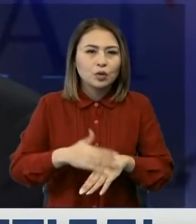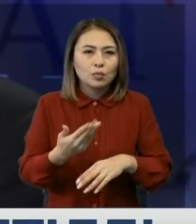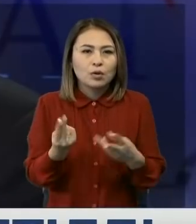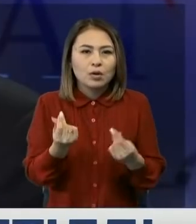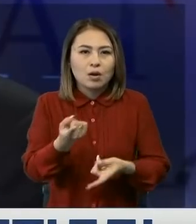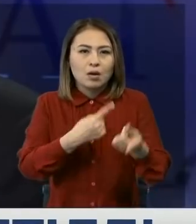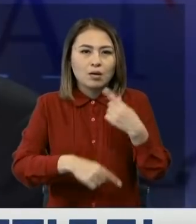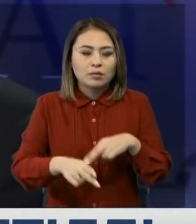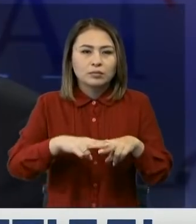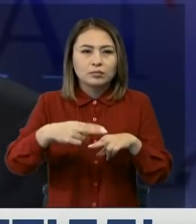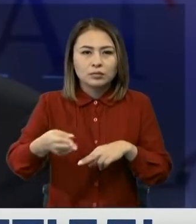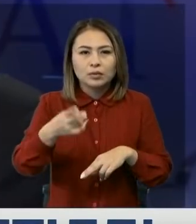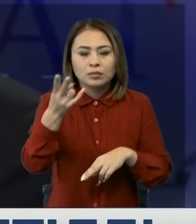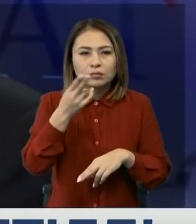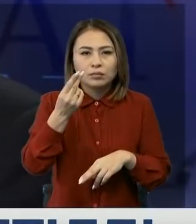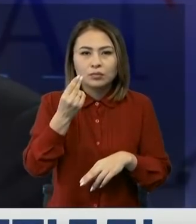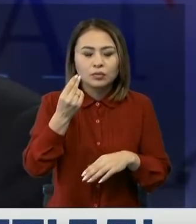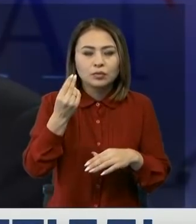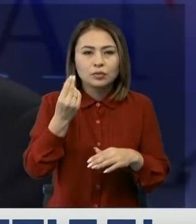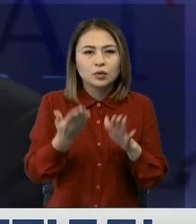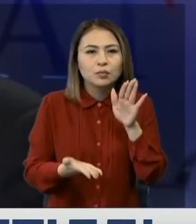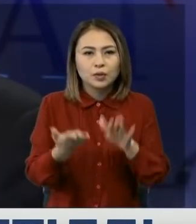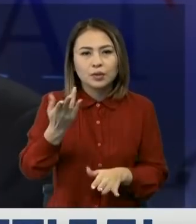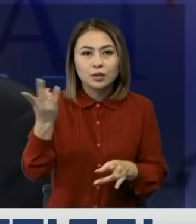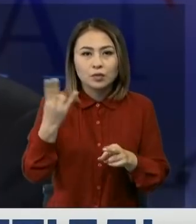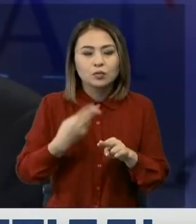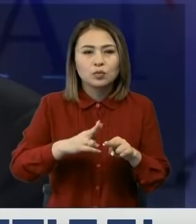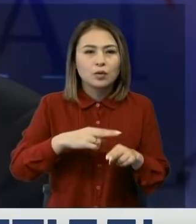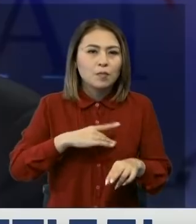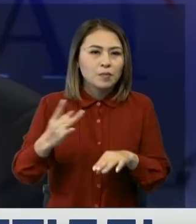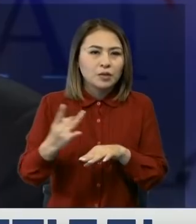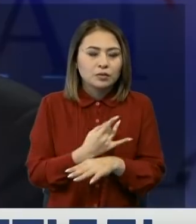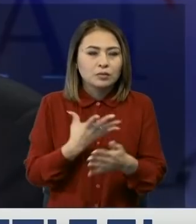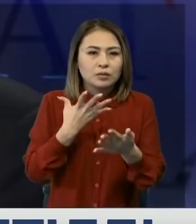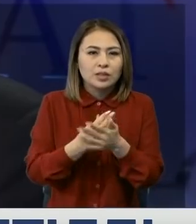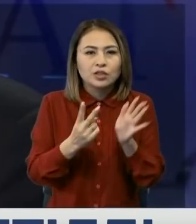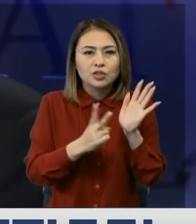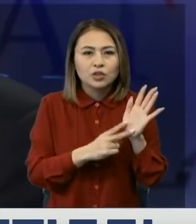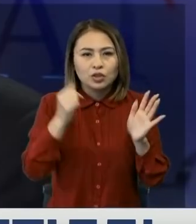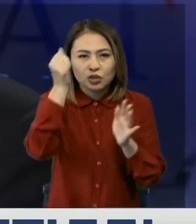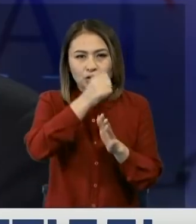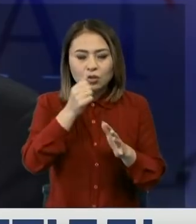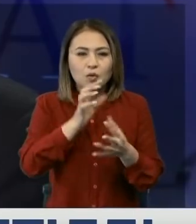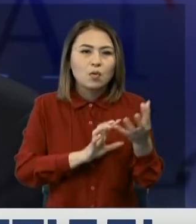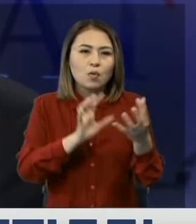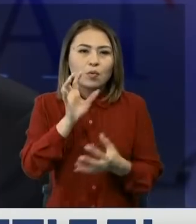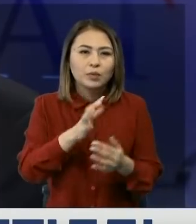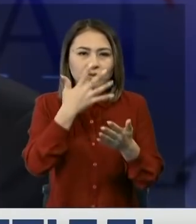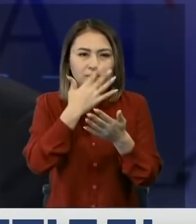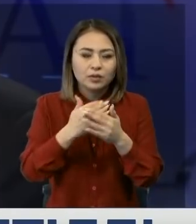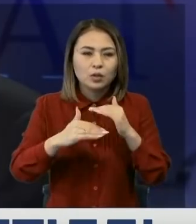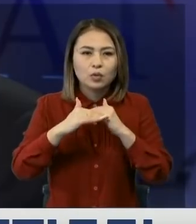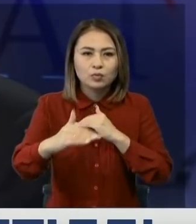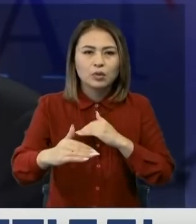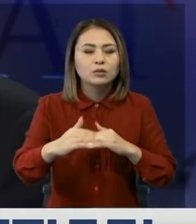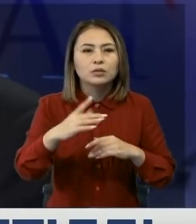қаражатты қайтару үшін жолақсын көтеруге мәжбір болады. Сондықтан біз алғашқа жарнасы 7 жылға қоғамды көліктерді отандық